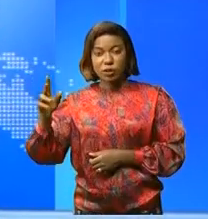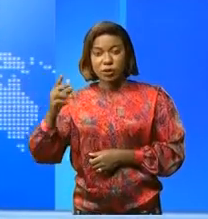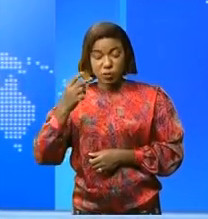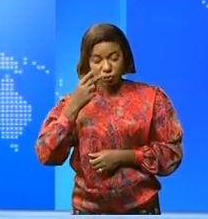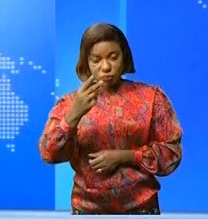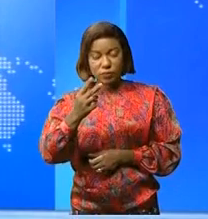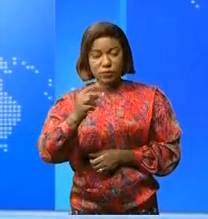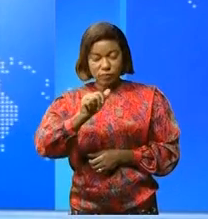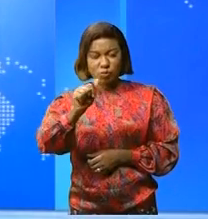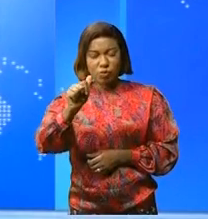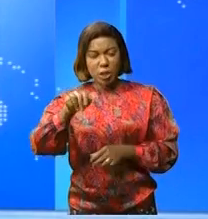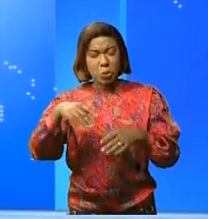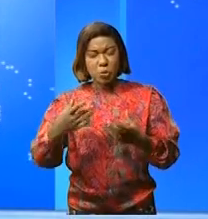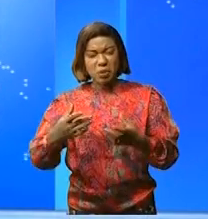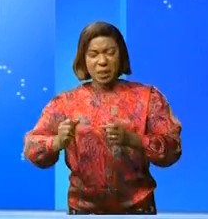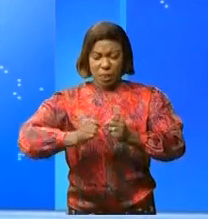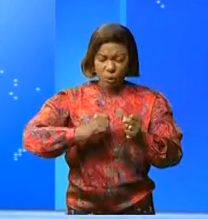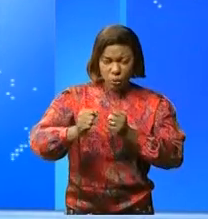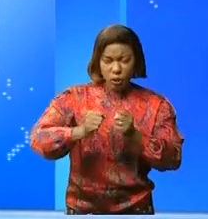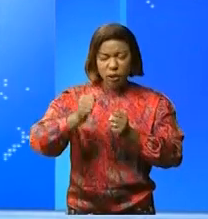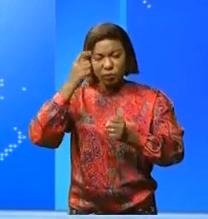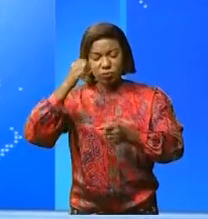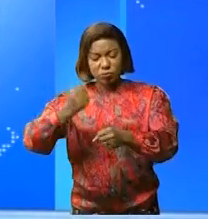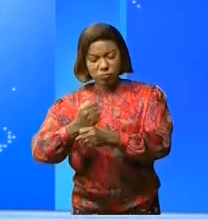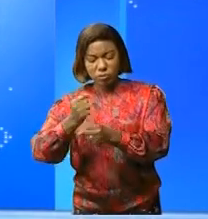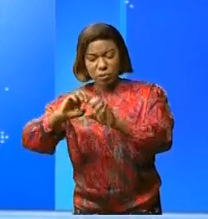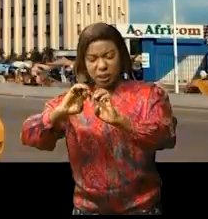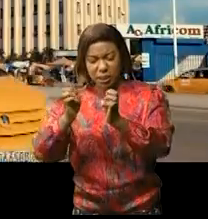Notre consoeur Mireille Ndeke est allée à leur rencontre.